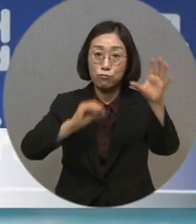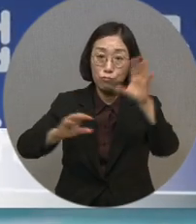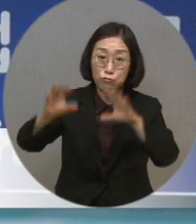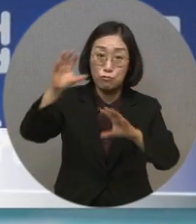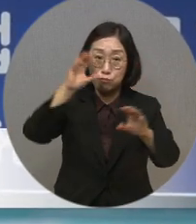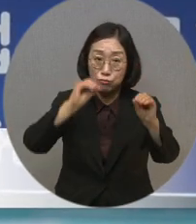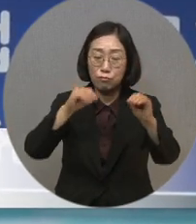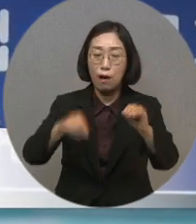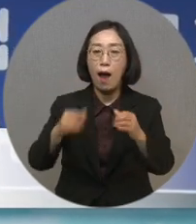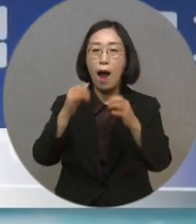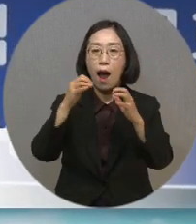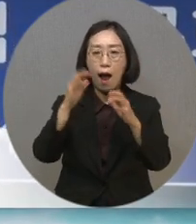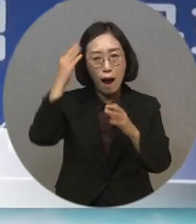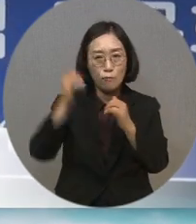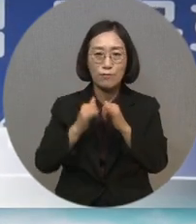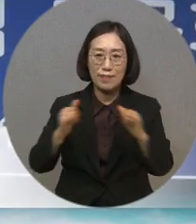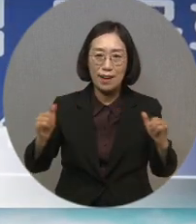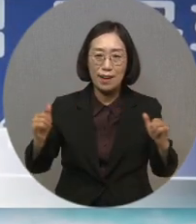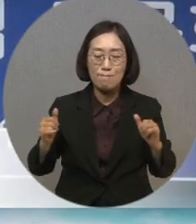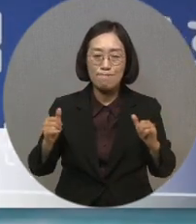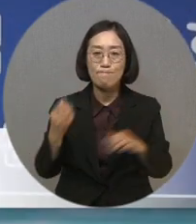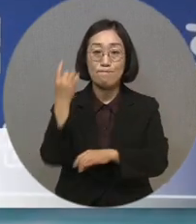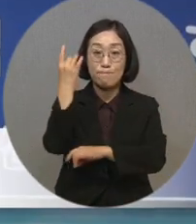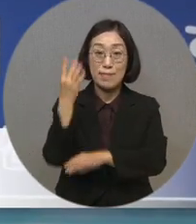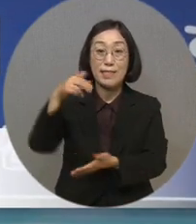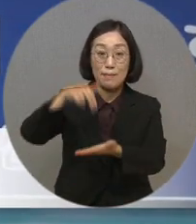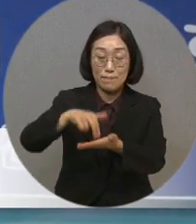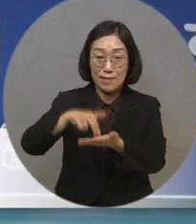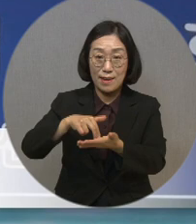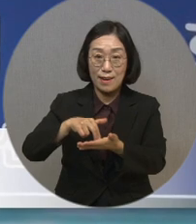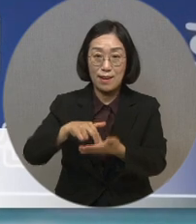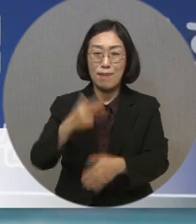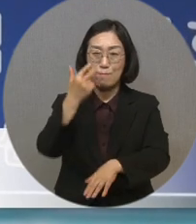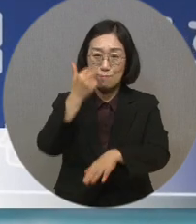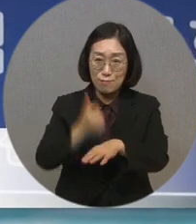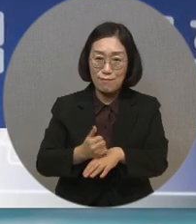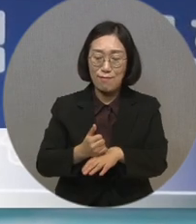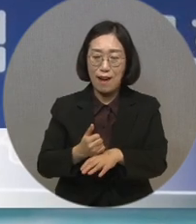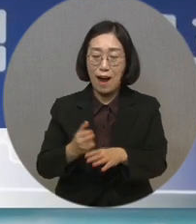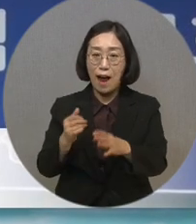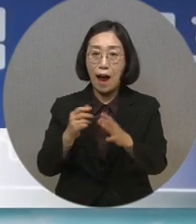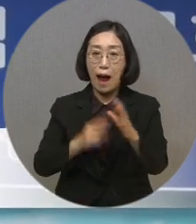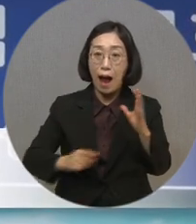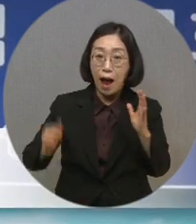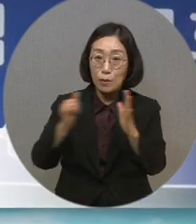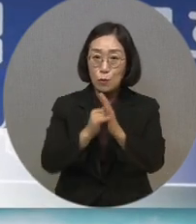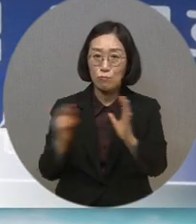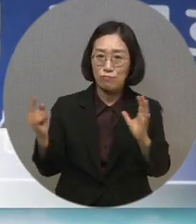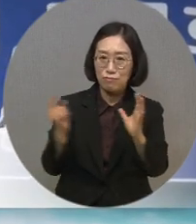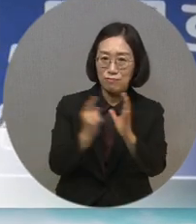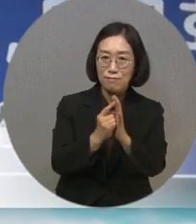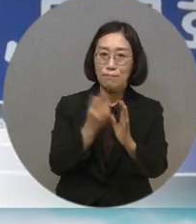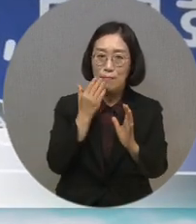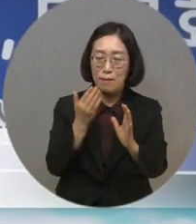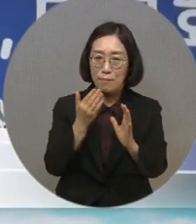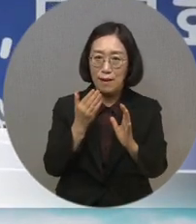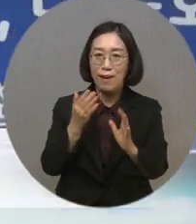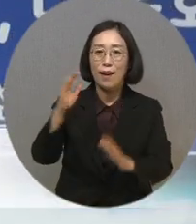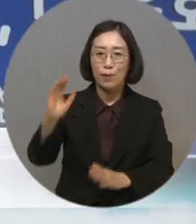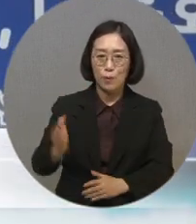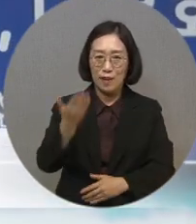이제 한국인으로서 정착하면서 같은 식구라는 아마 그런 개념이 아마 만들어질 것